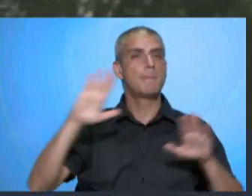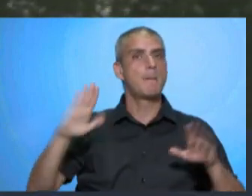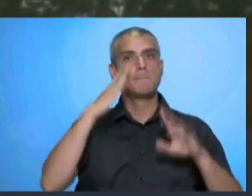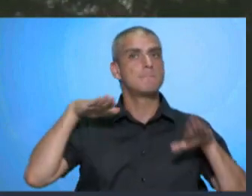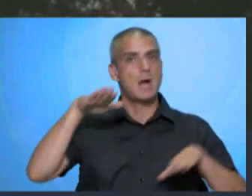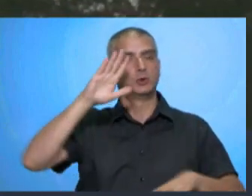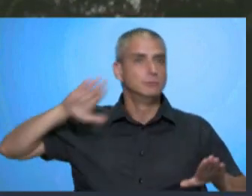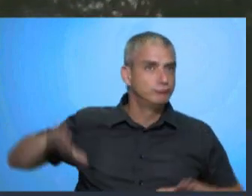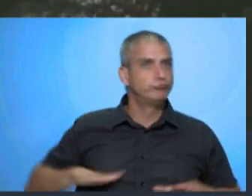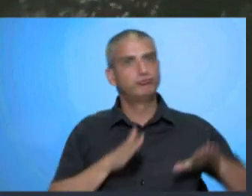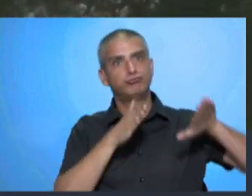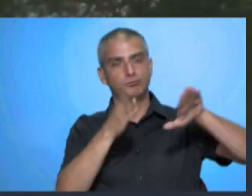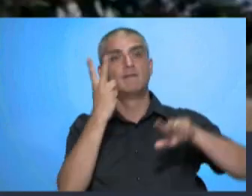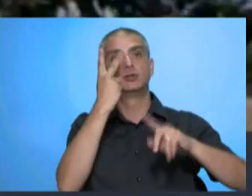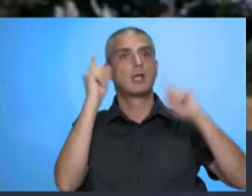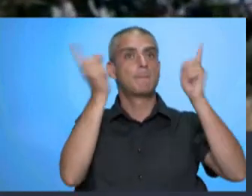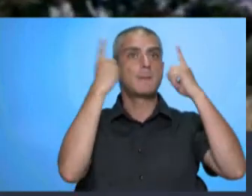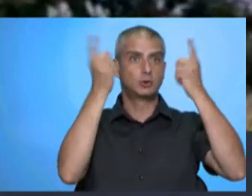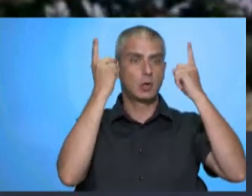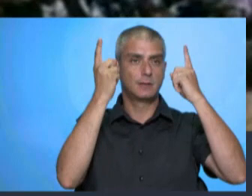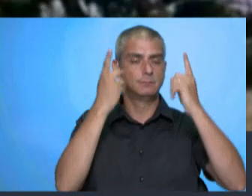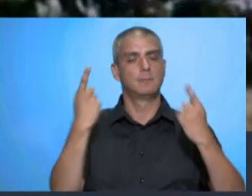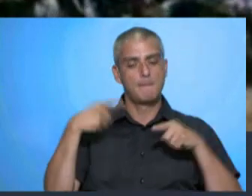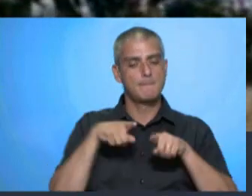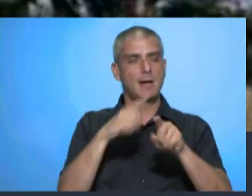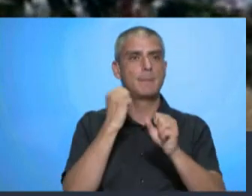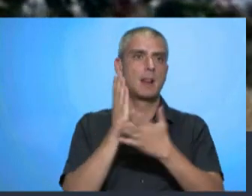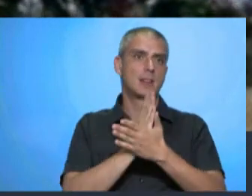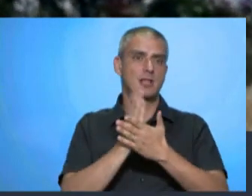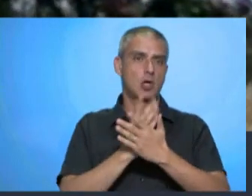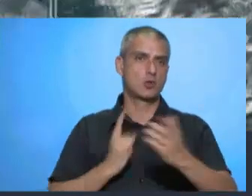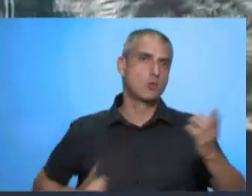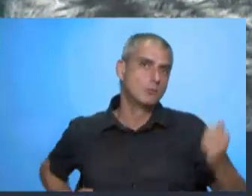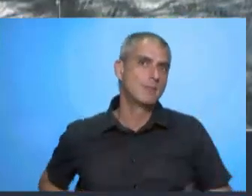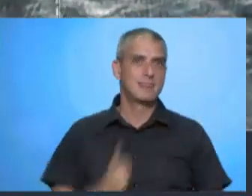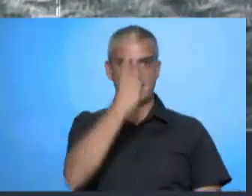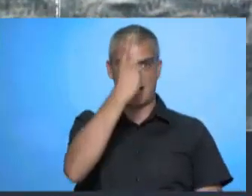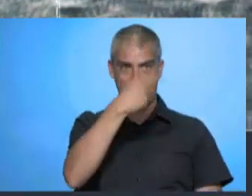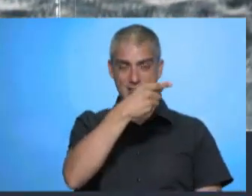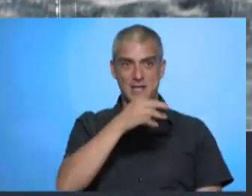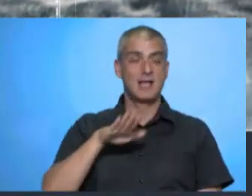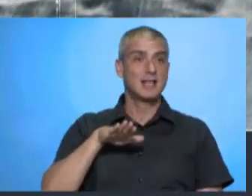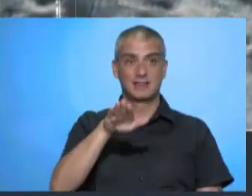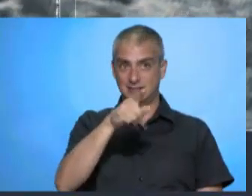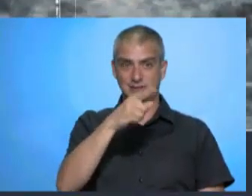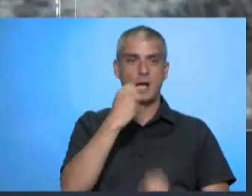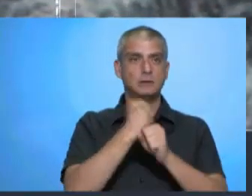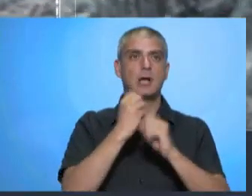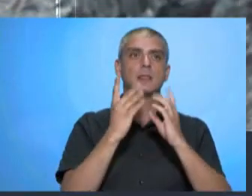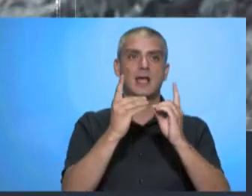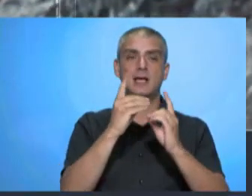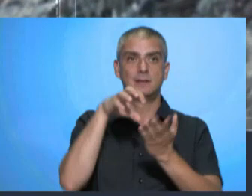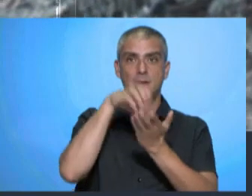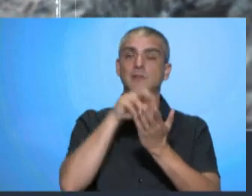לעברו, וכן שני מסוקי קרב, במקביל נערכו לשיגור טיל פטריוט. כלי הטיס הלא מאויש עשה את דרכו